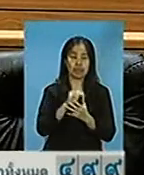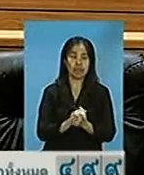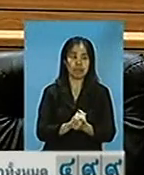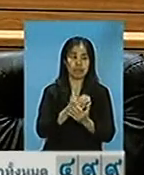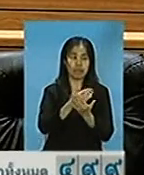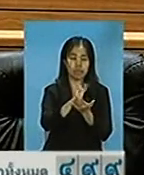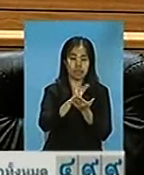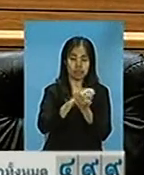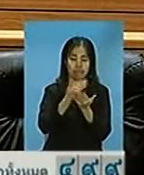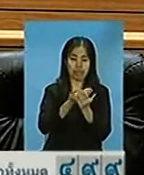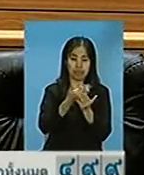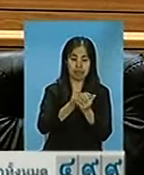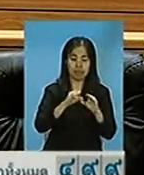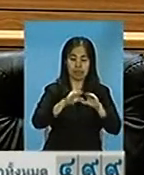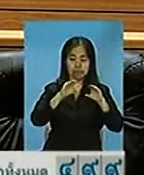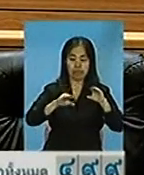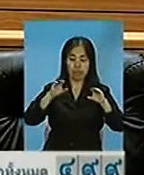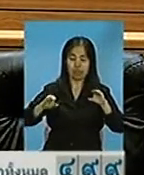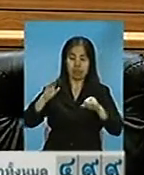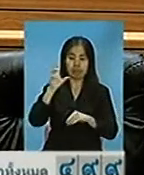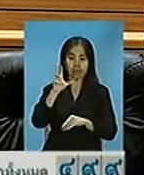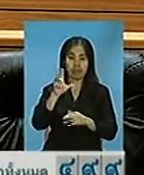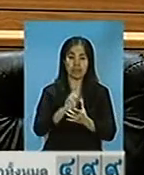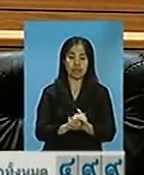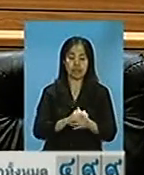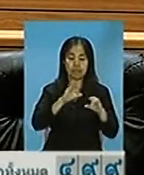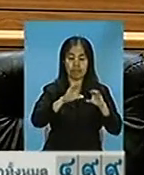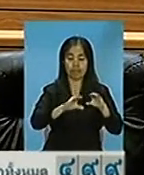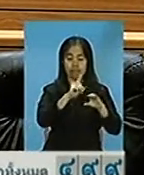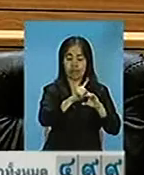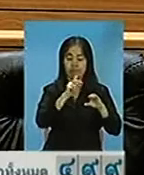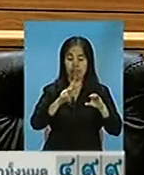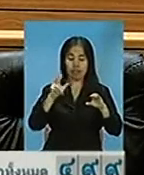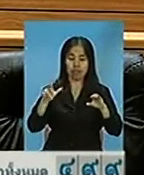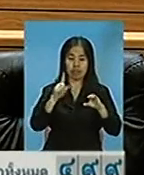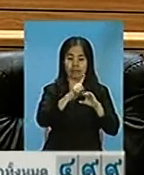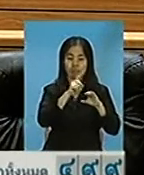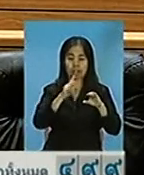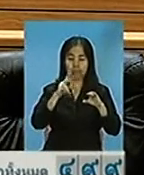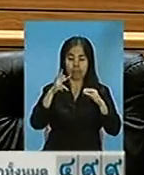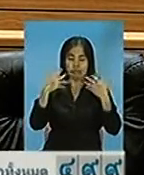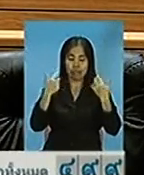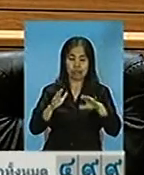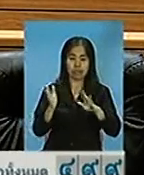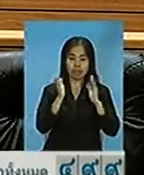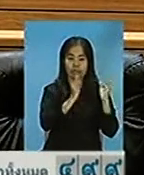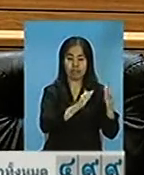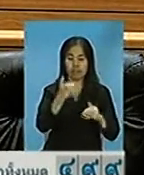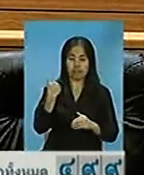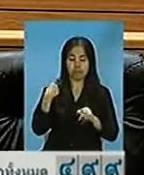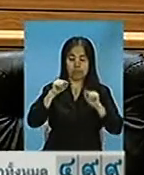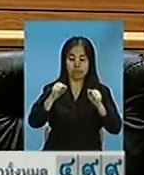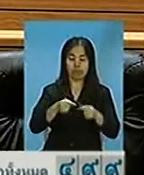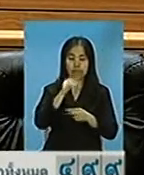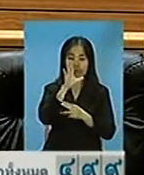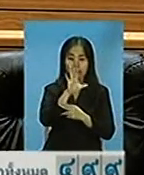บ่งเงินเซตเนี่ยเอาไป3กองนะครับกองที่1ที่2ที่3ว่าไปแล้วนะครับส่วนที่เรามีวงเล็บ 5.1 ว